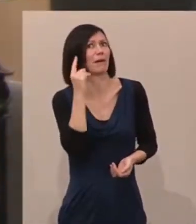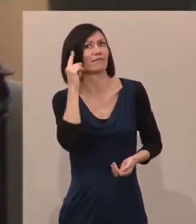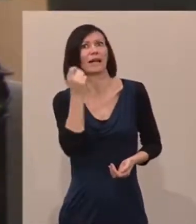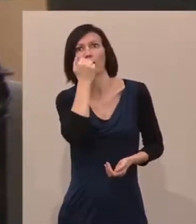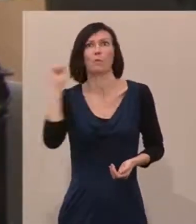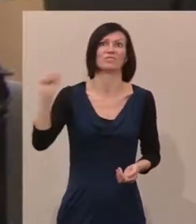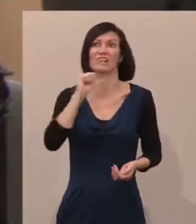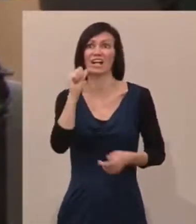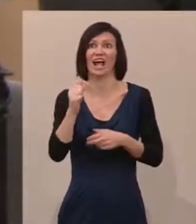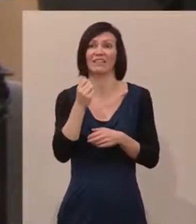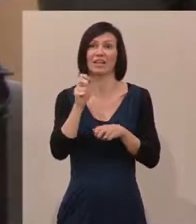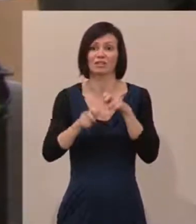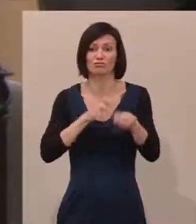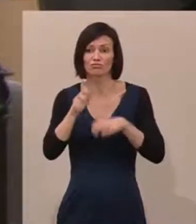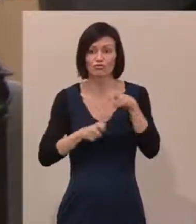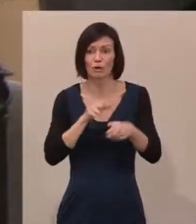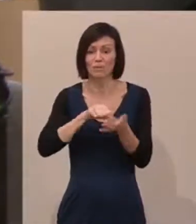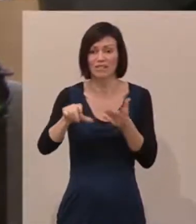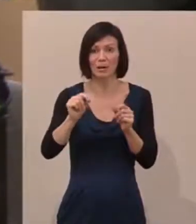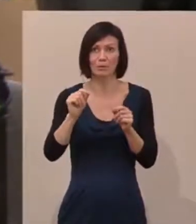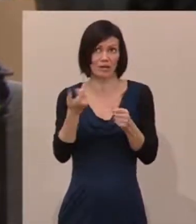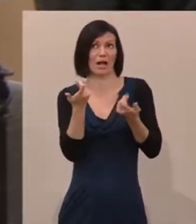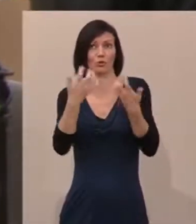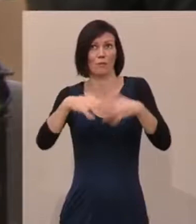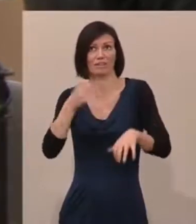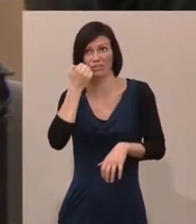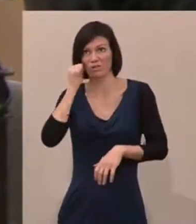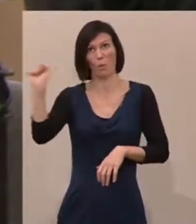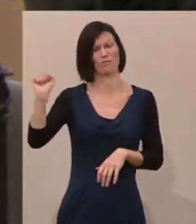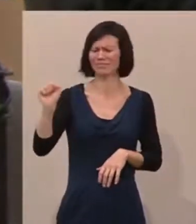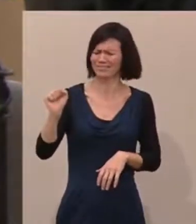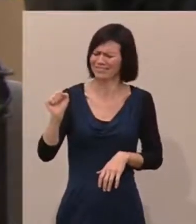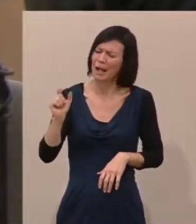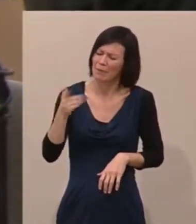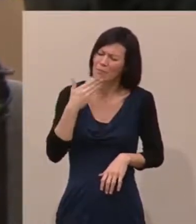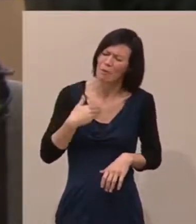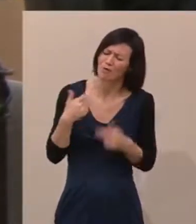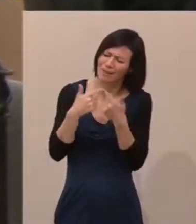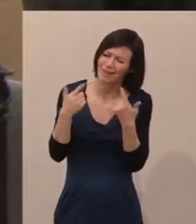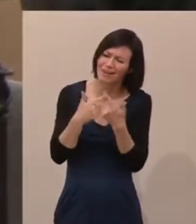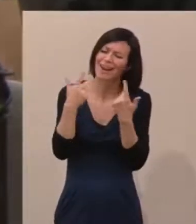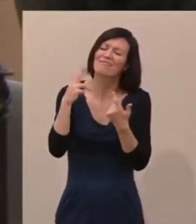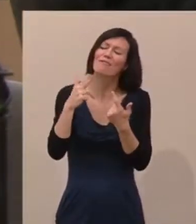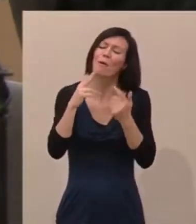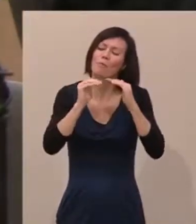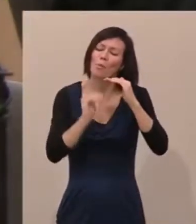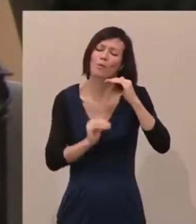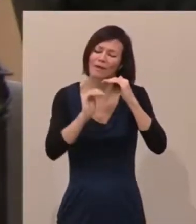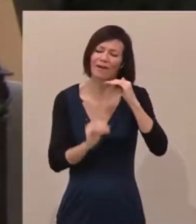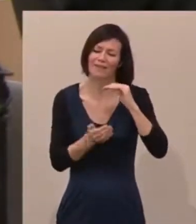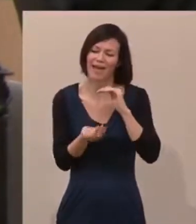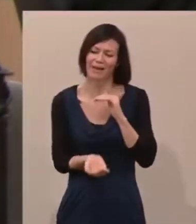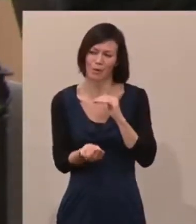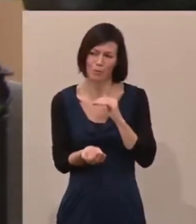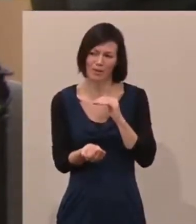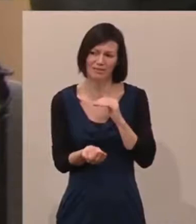schon kommunistisch. Aber ich werde darauf noch zurückkommen, warum das für die unteren Einkommensbezieher von eminenter Bedeutung ist.